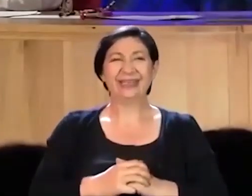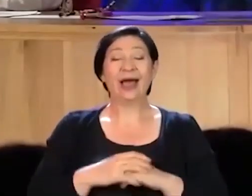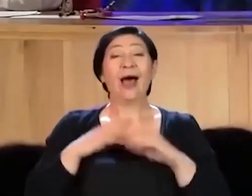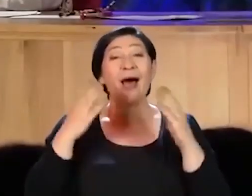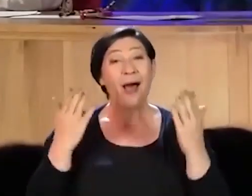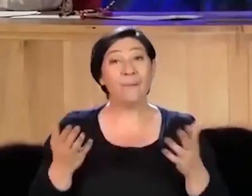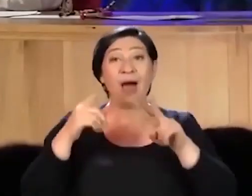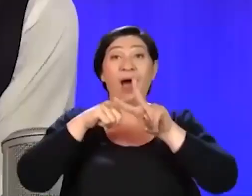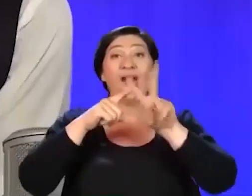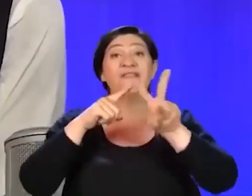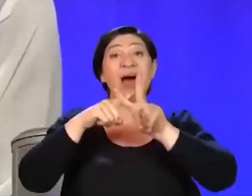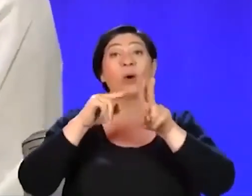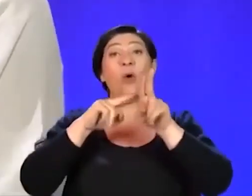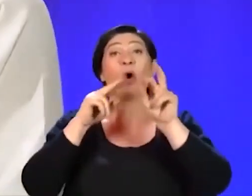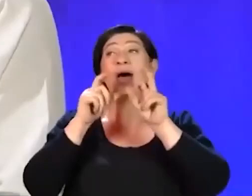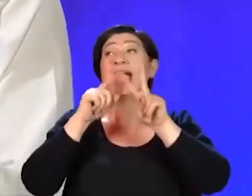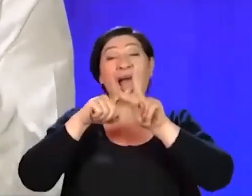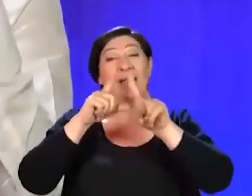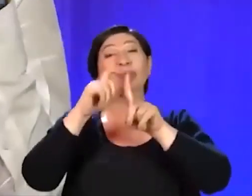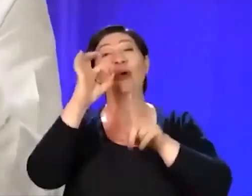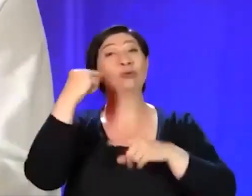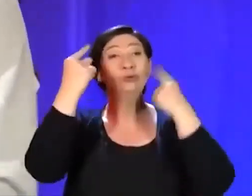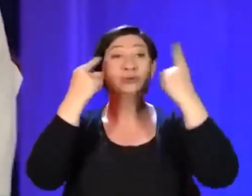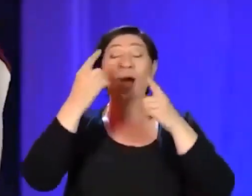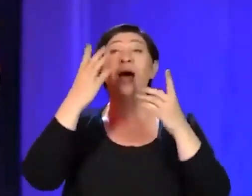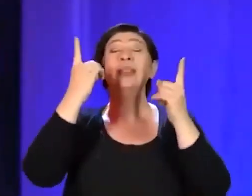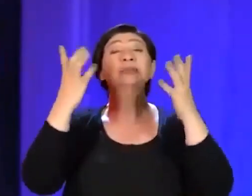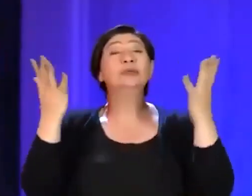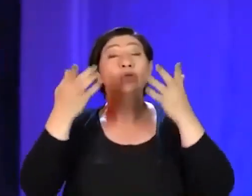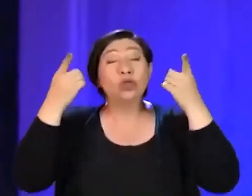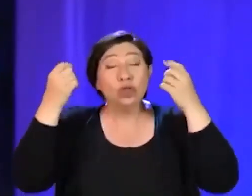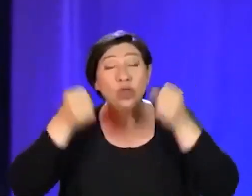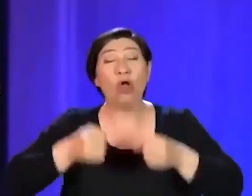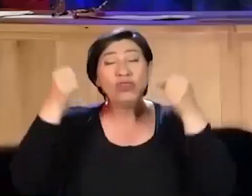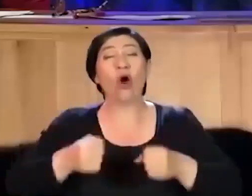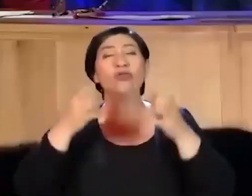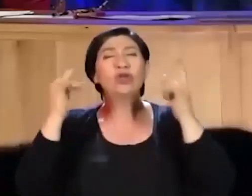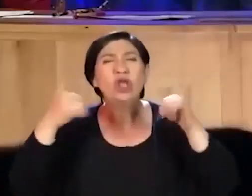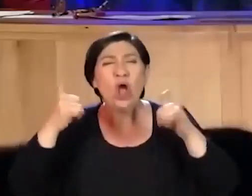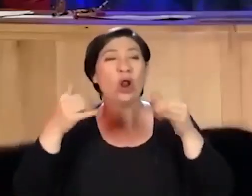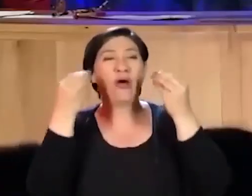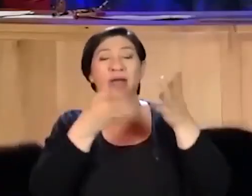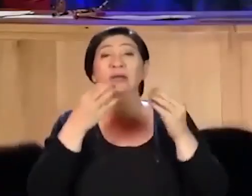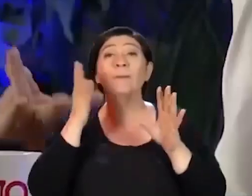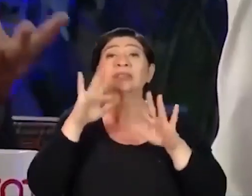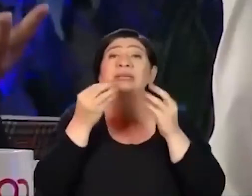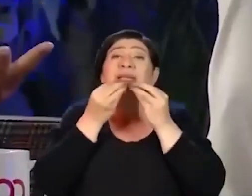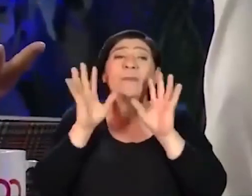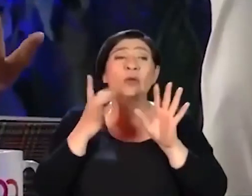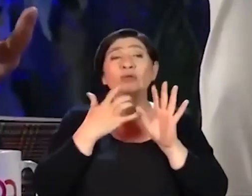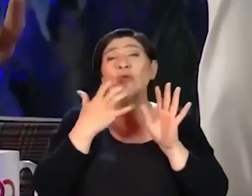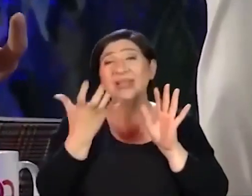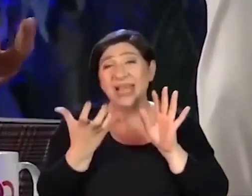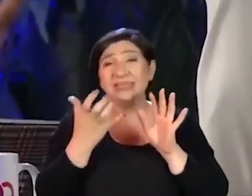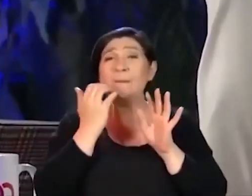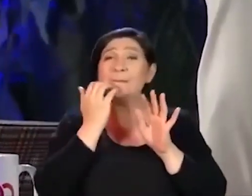Fakat ya, avokado düşünüyor. Allah sana kilo kilo tonlarca başka hiçbir avokado şey yiyemiyorum. Bebeğim benim. Avokado,